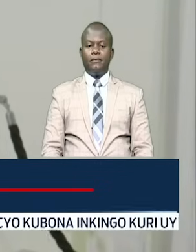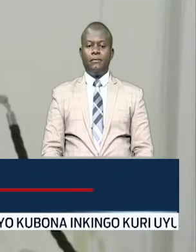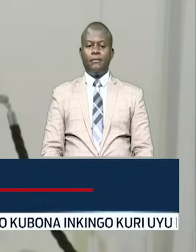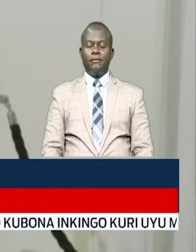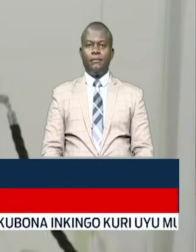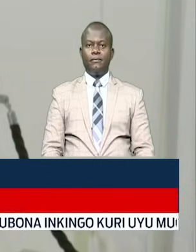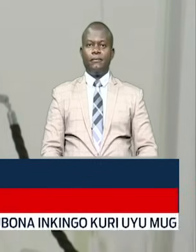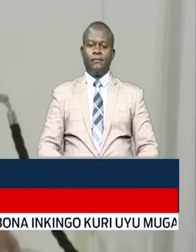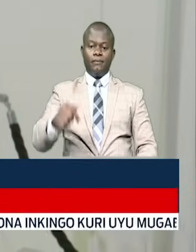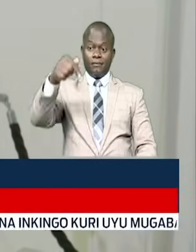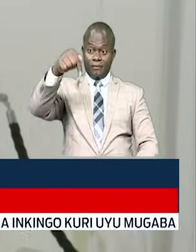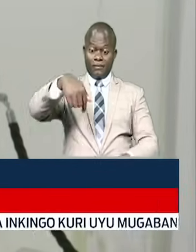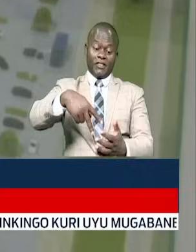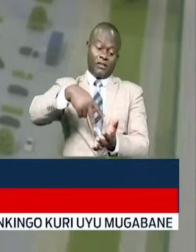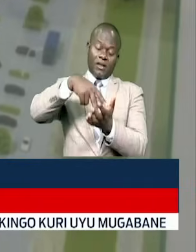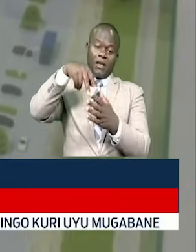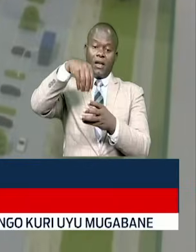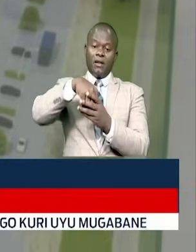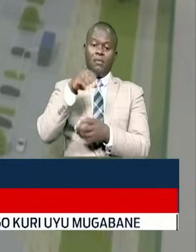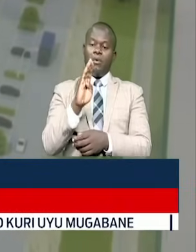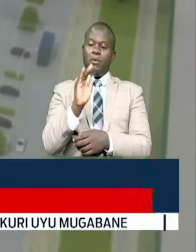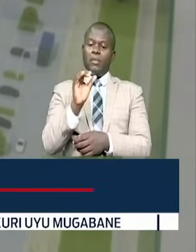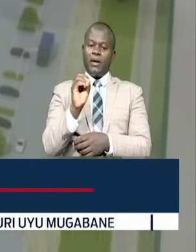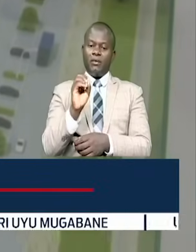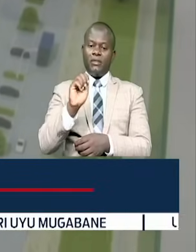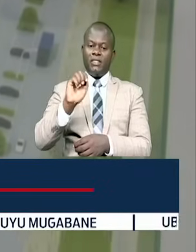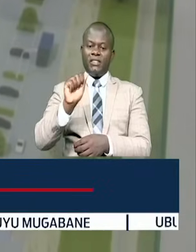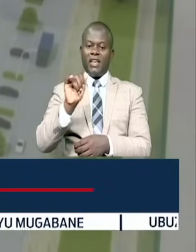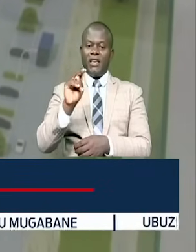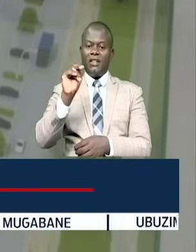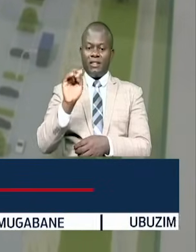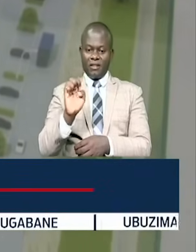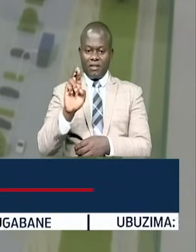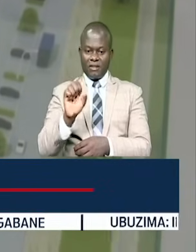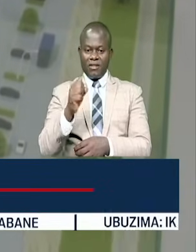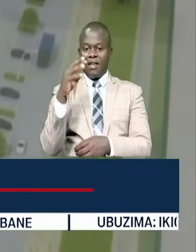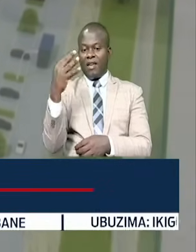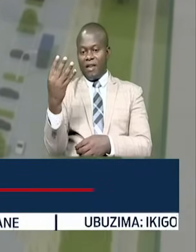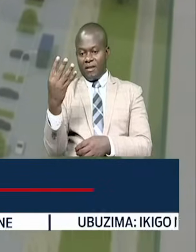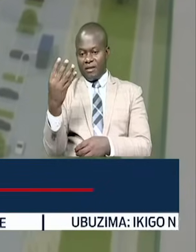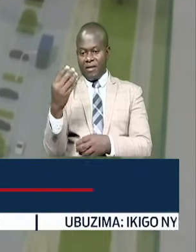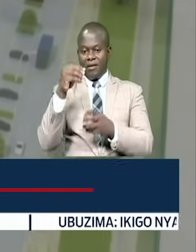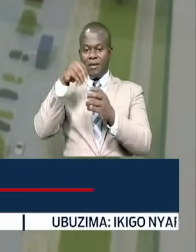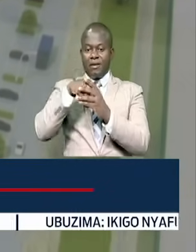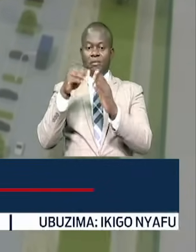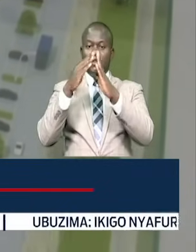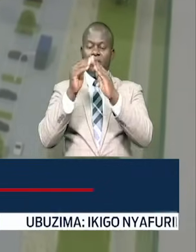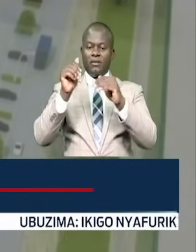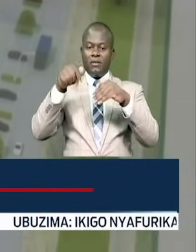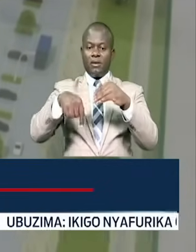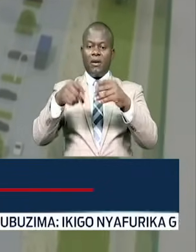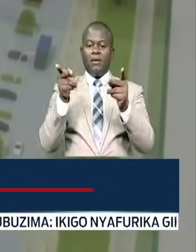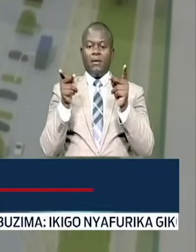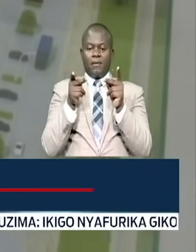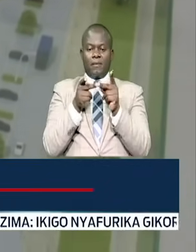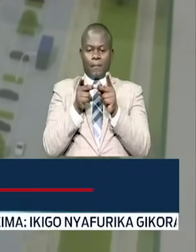BioNTainer twashizemo hano hafite ububasha bwo kwakira BioNTainers enye. Muri iyi nyubako hariho aho